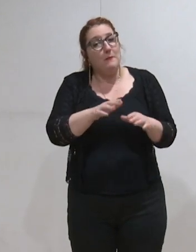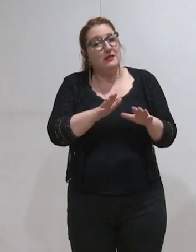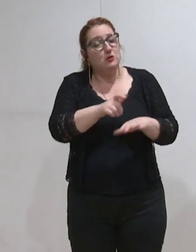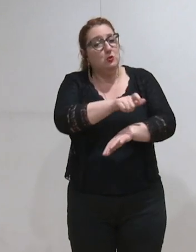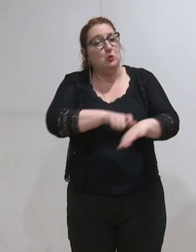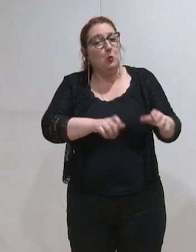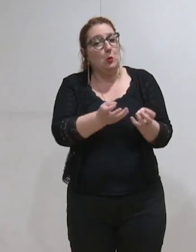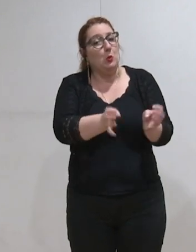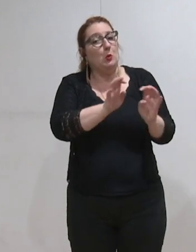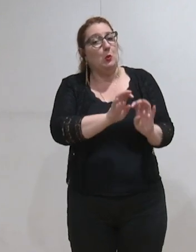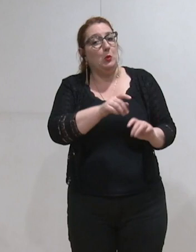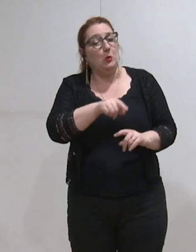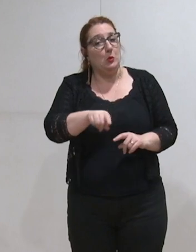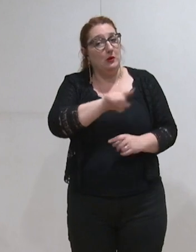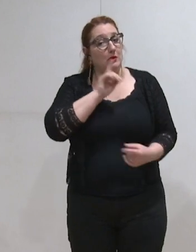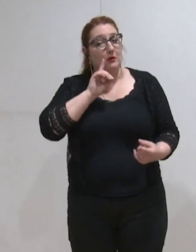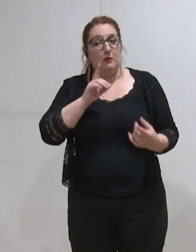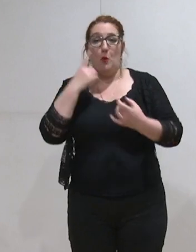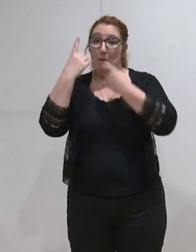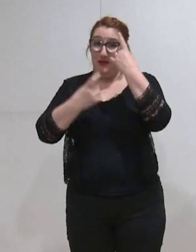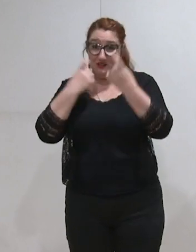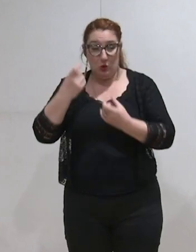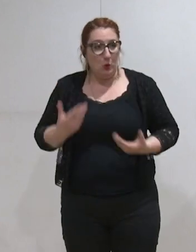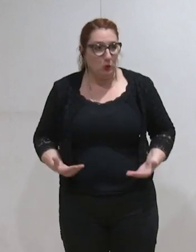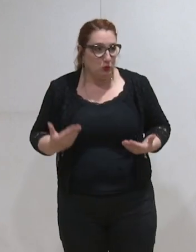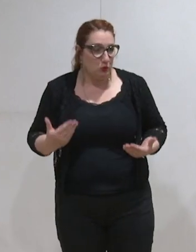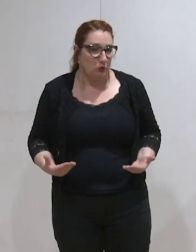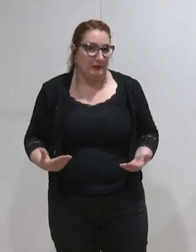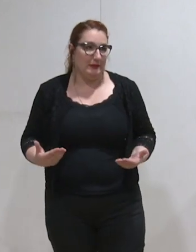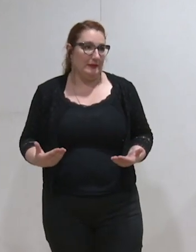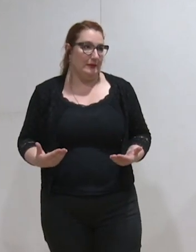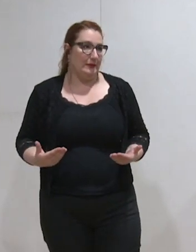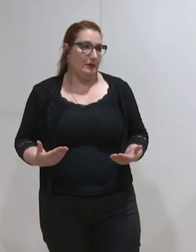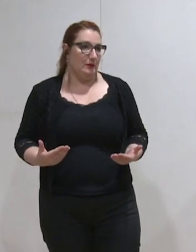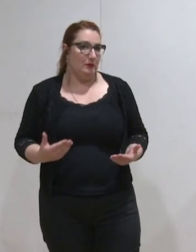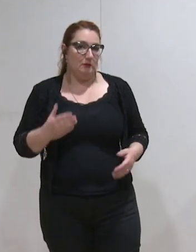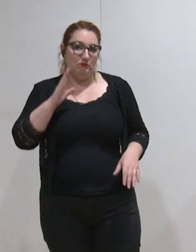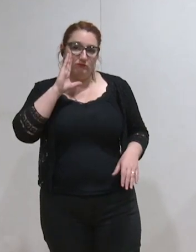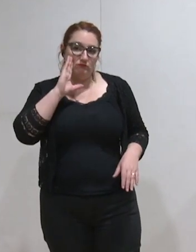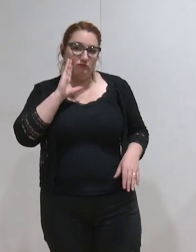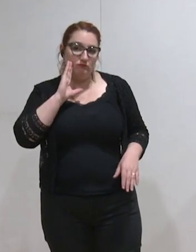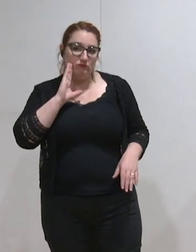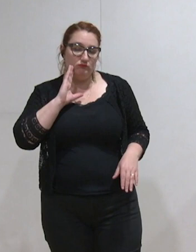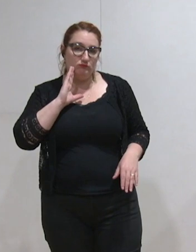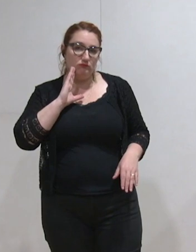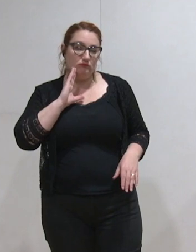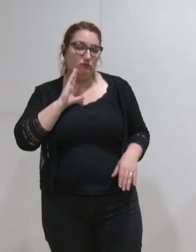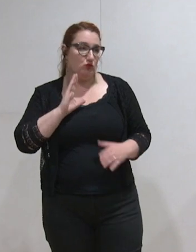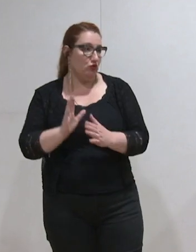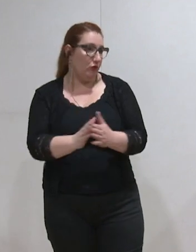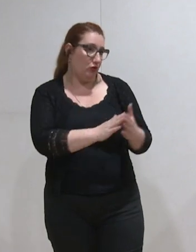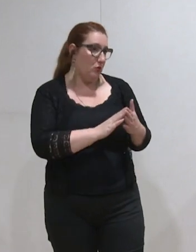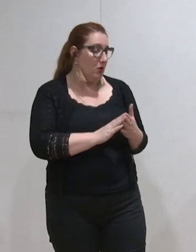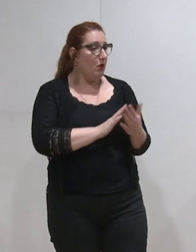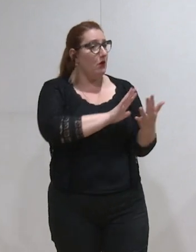posent aujourd'hui des questions je vous demande la concertation à des règles et la